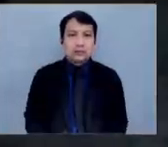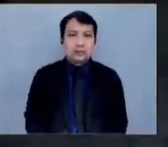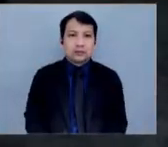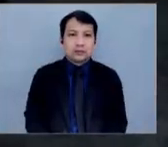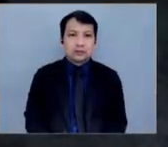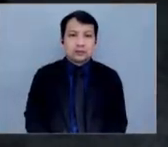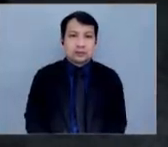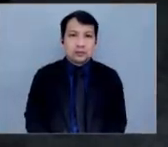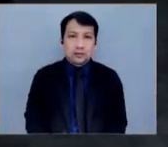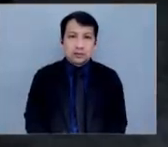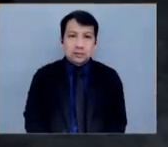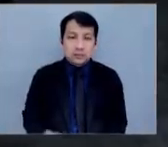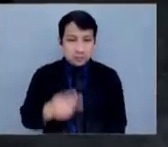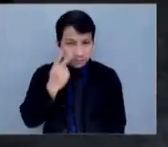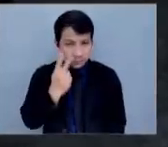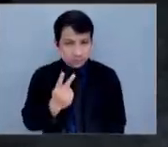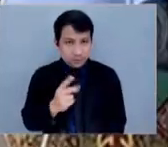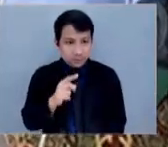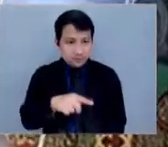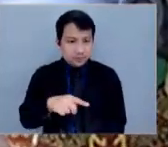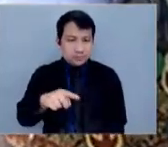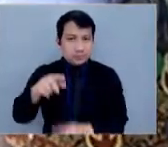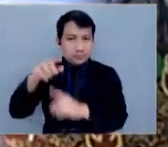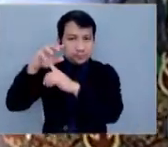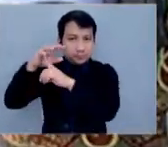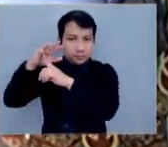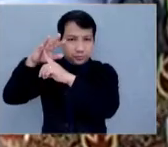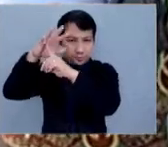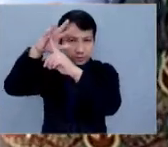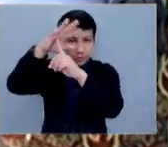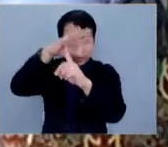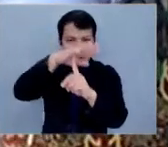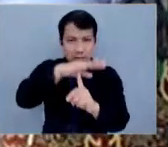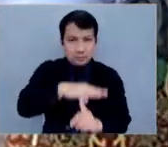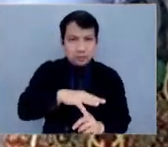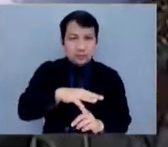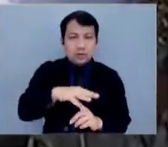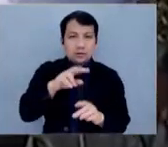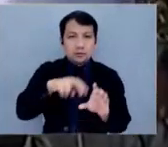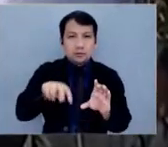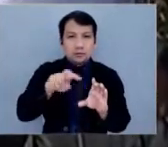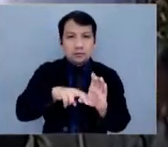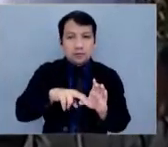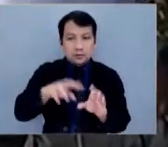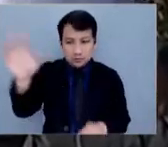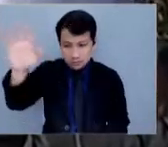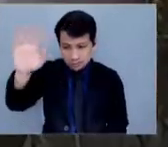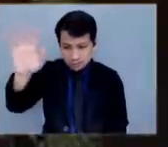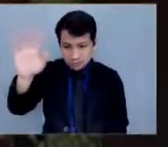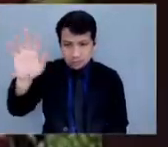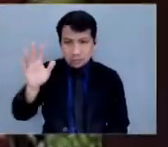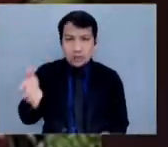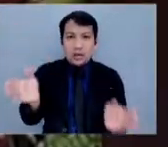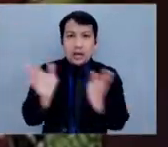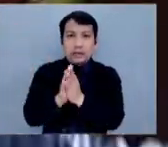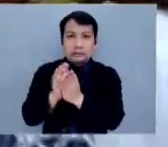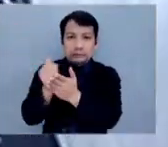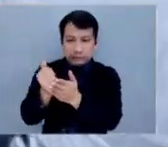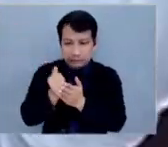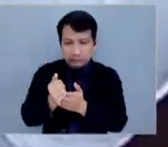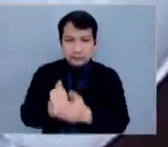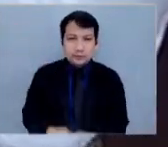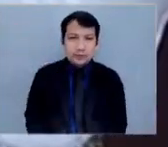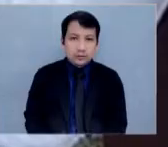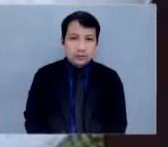Ayon sa ilang nakita sa bumagsak na helicopter, isa raw sa mga sakay nito ang kumaway pa at humingi ng tulong. Pero yung babae